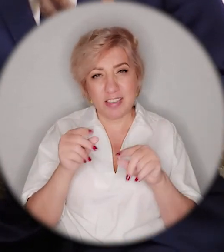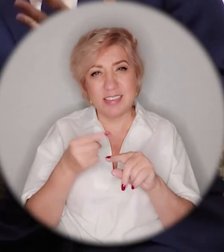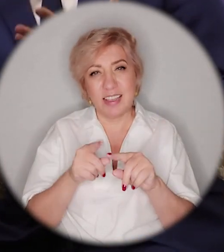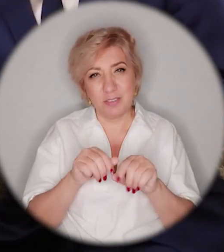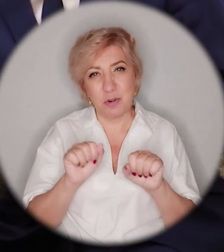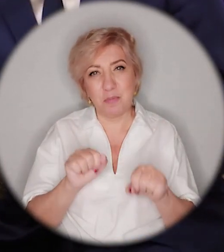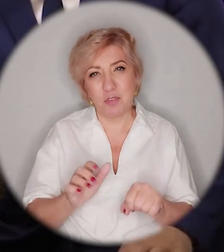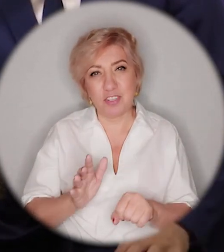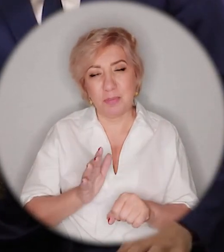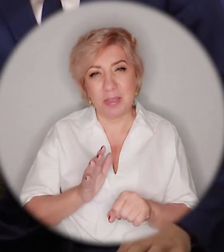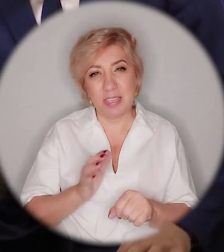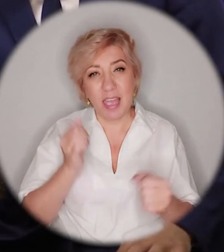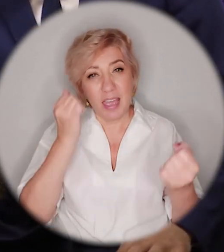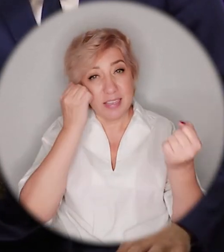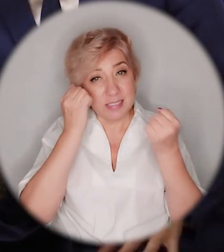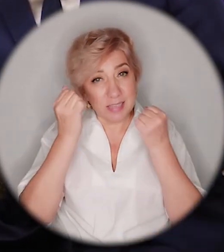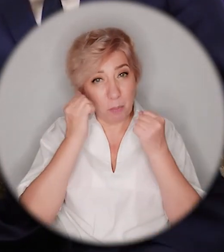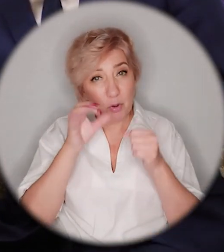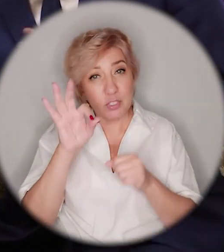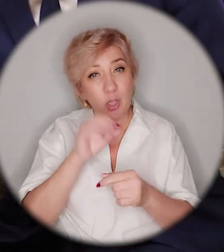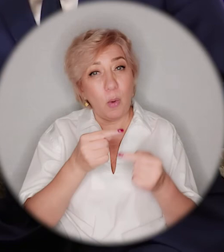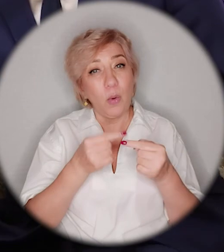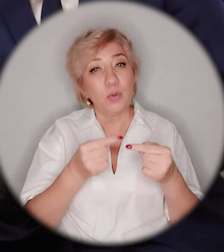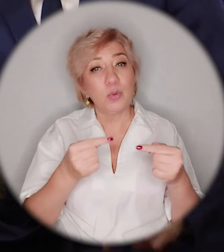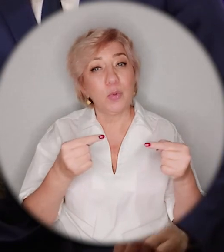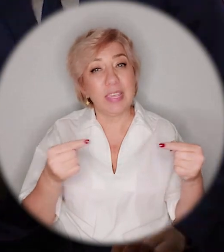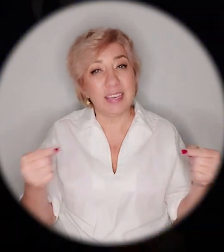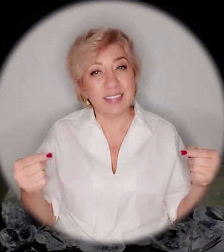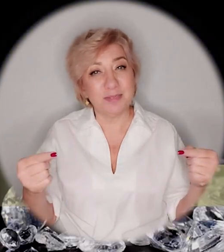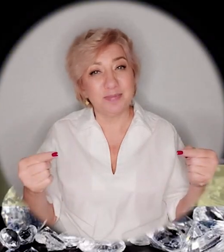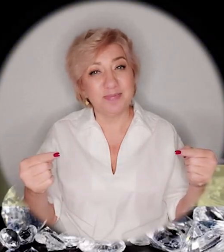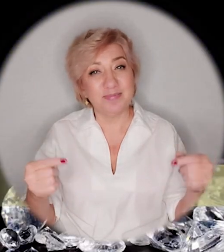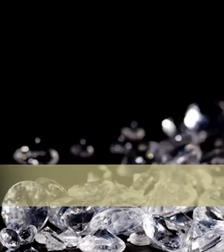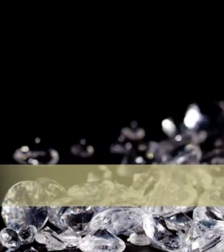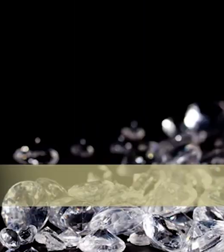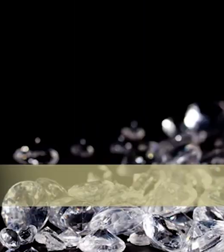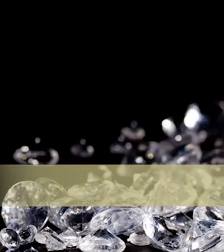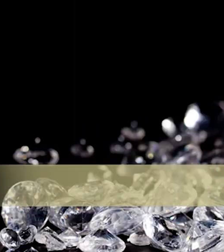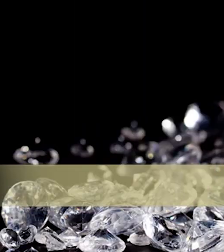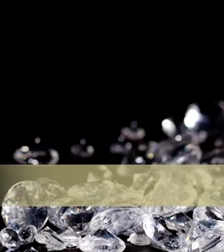счастья которое может заботиться о других людях